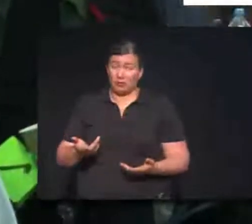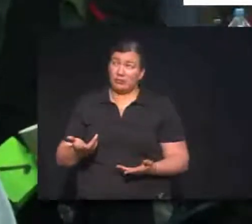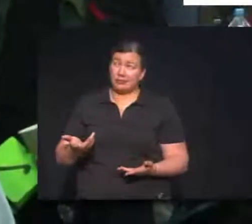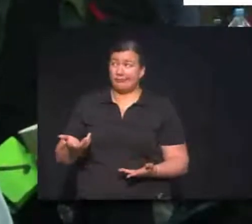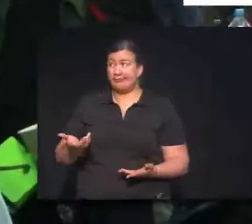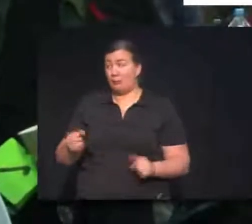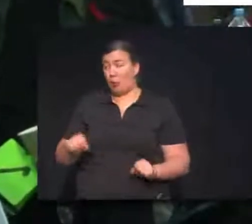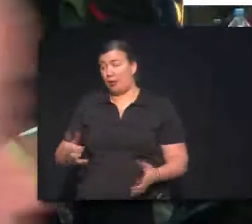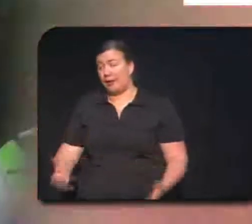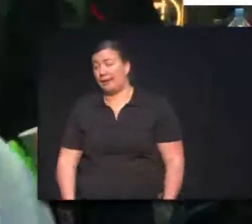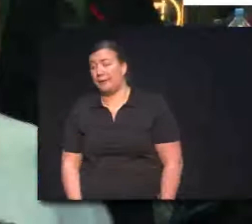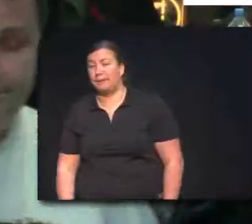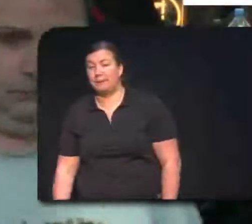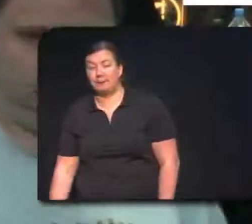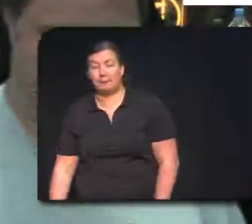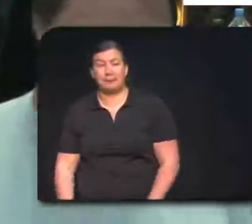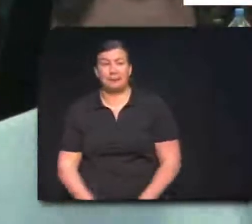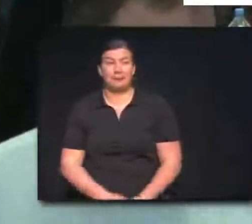wohl